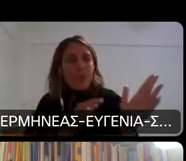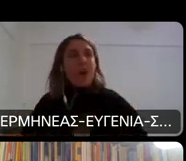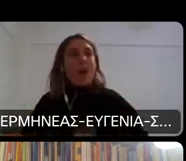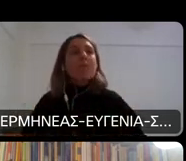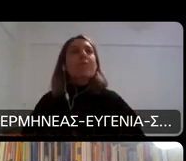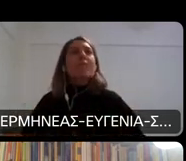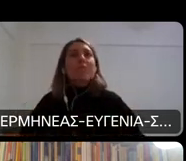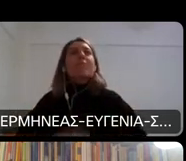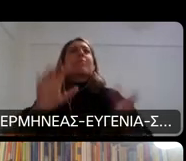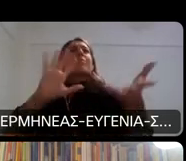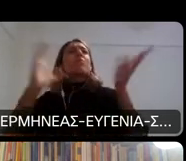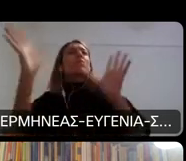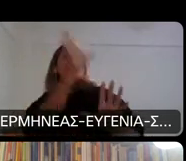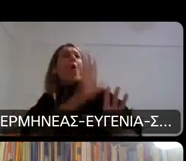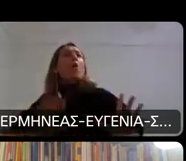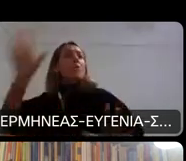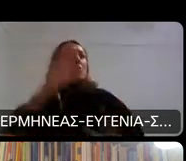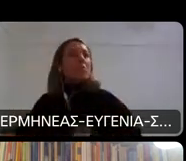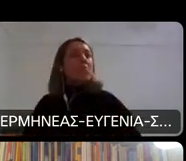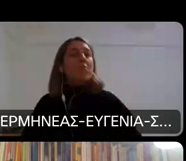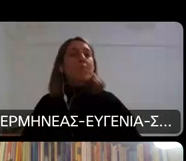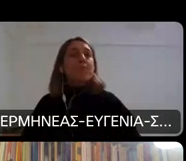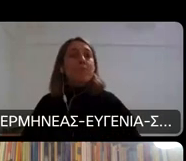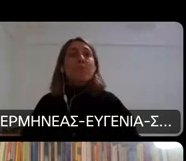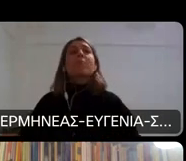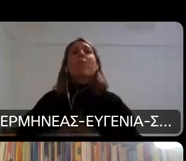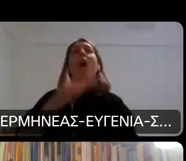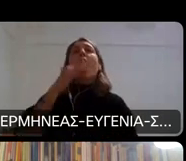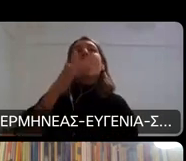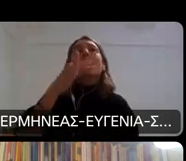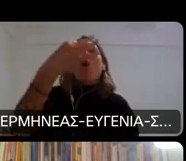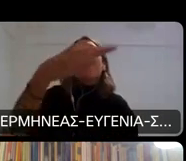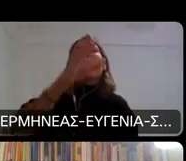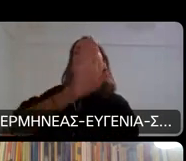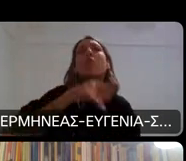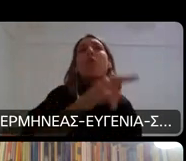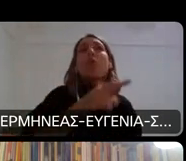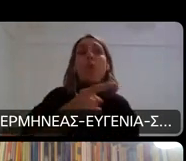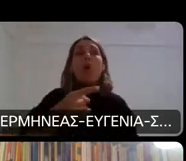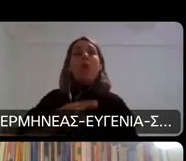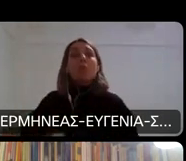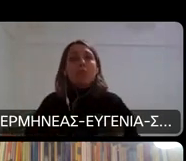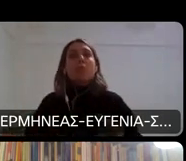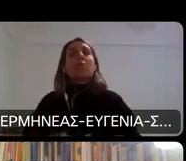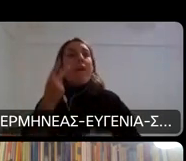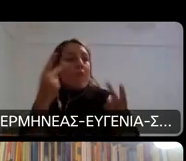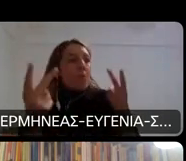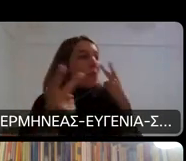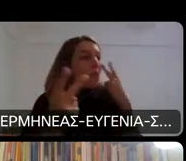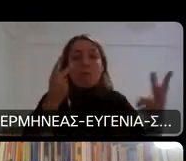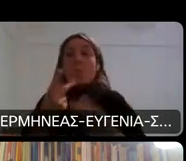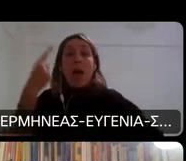μια πληθώρα εκδηλώσεων σχετικών με το γλωσσικό σεξισμό και αυτό ισχύει και για την Ελλάδα,